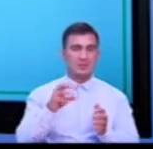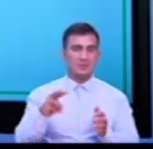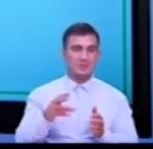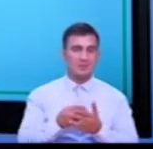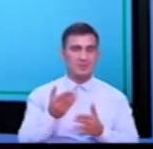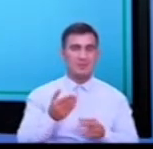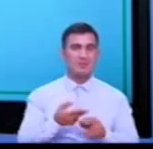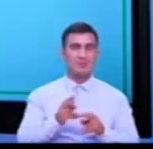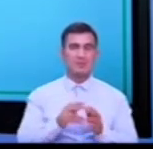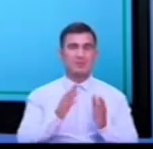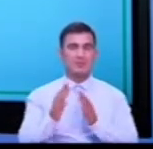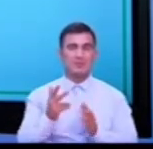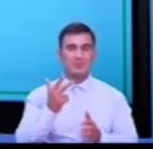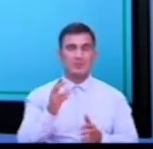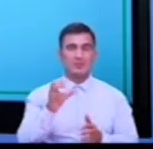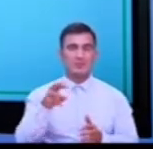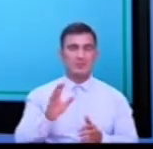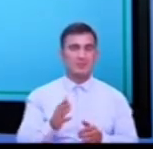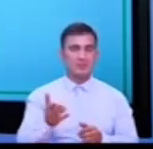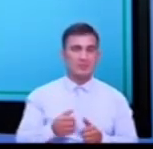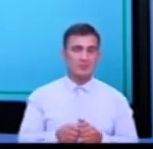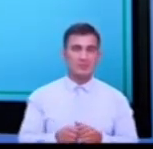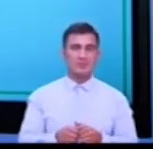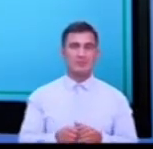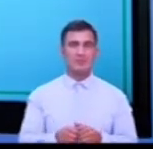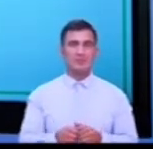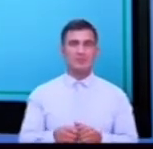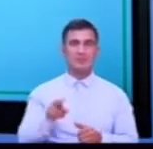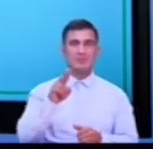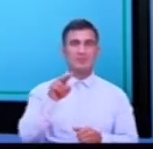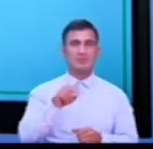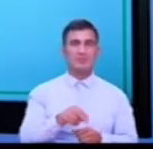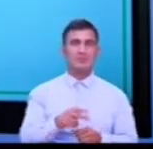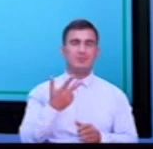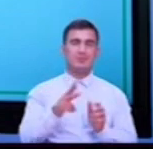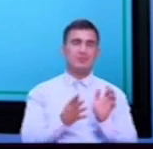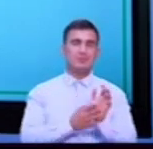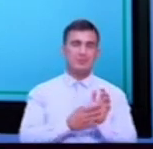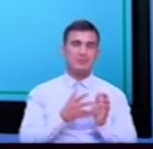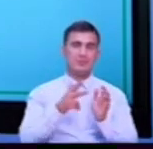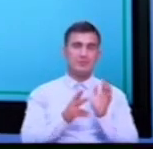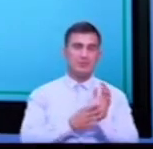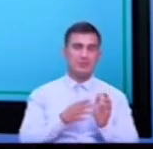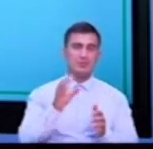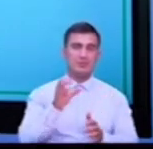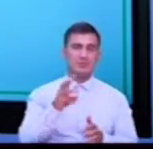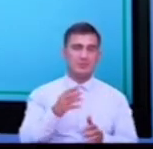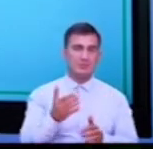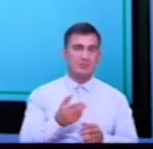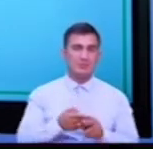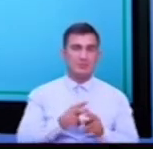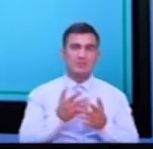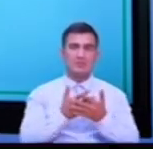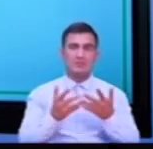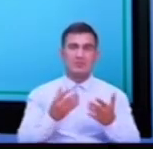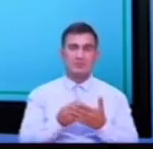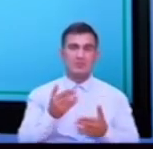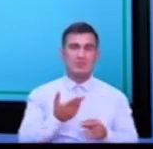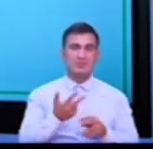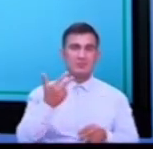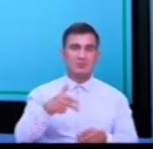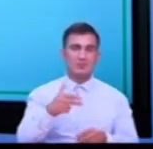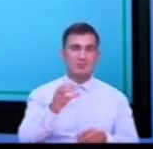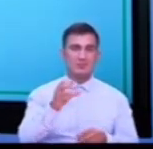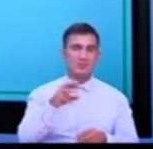6 desimetr 3 santimetr ekan. DC 39 santimetr. Xo'sh, qanday ajratamiz?